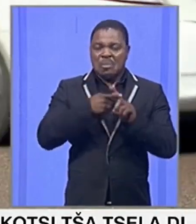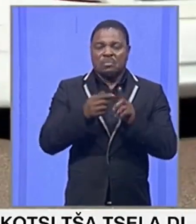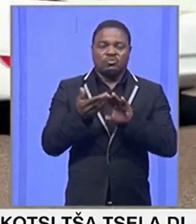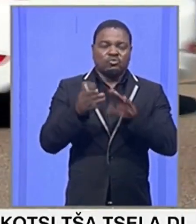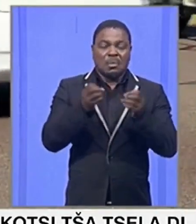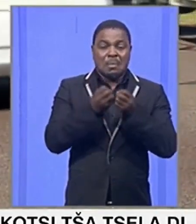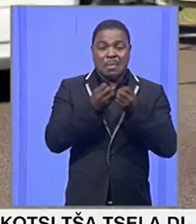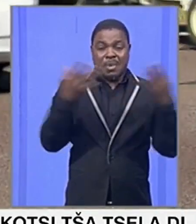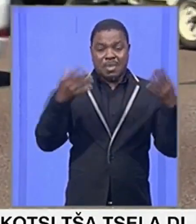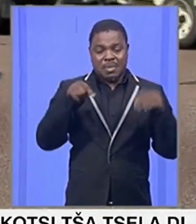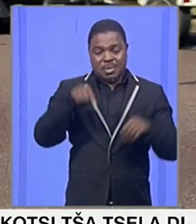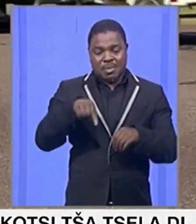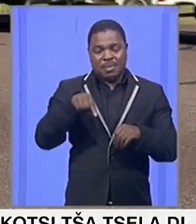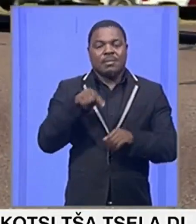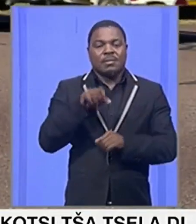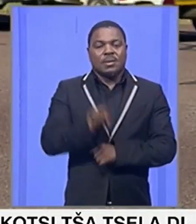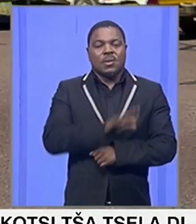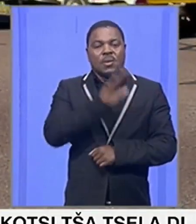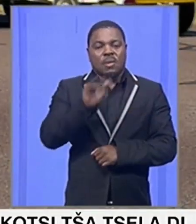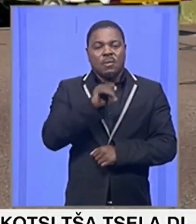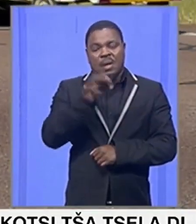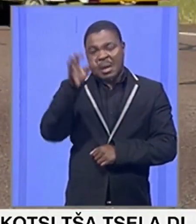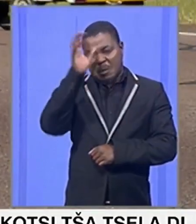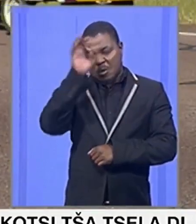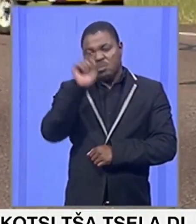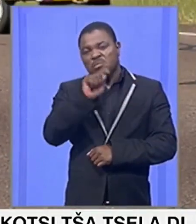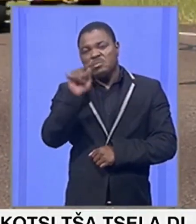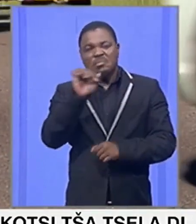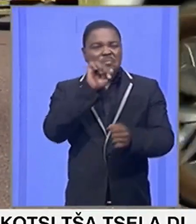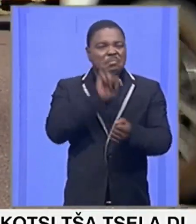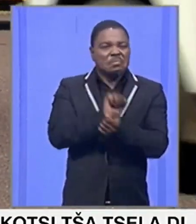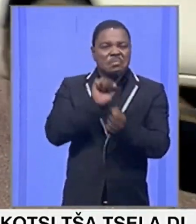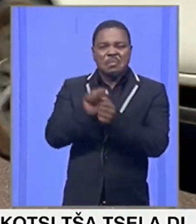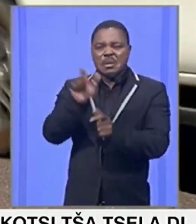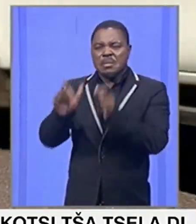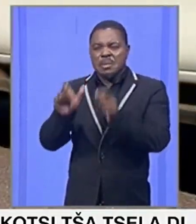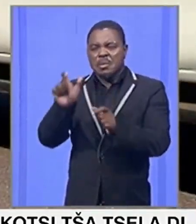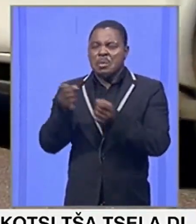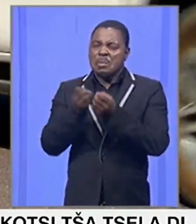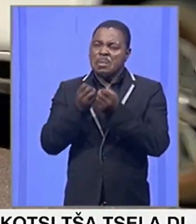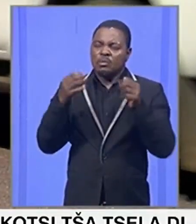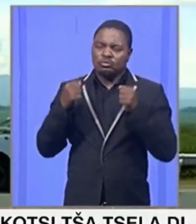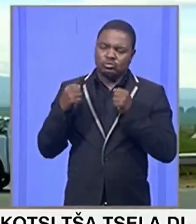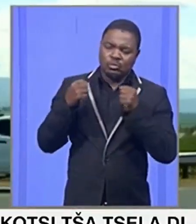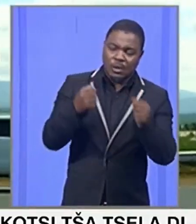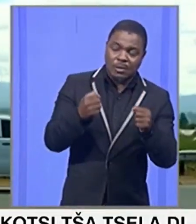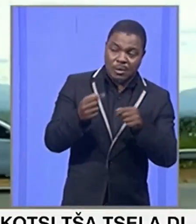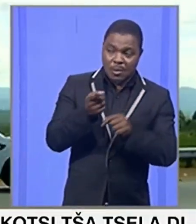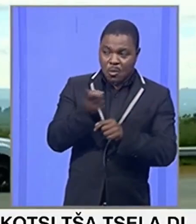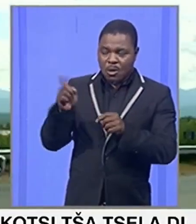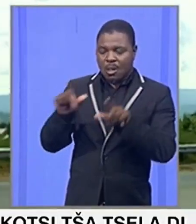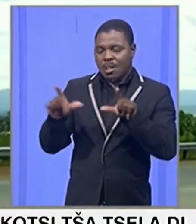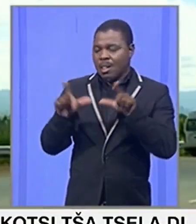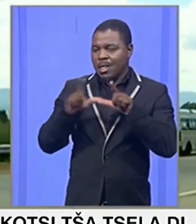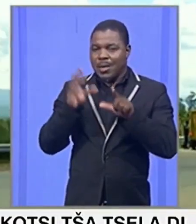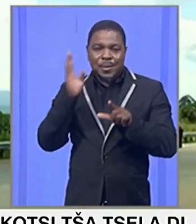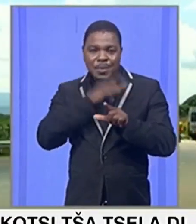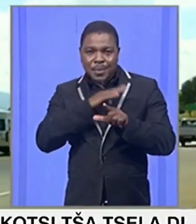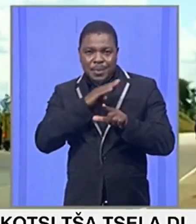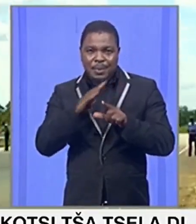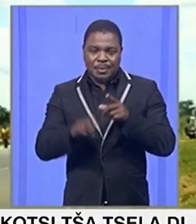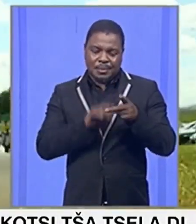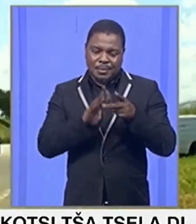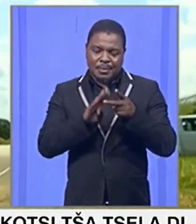ya Paseka mo nageng. Maphodisa a golegile baotledi ba bantši bao ba bego ba otlela ba sena mangwalo a go